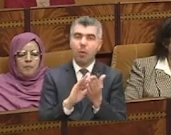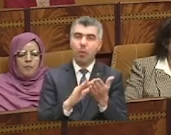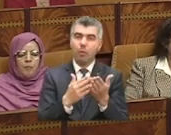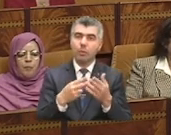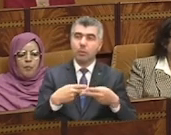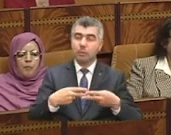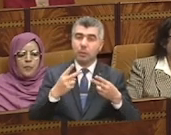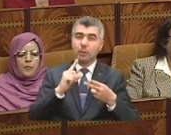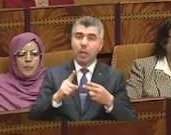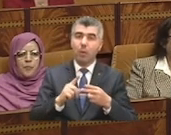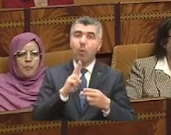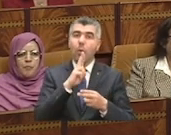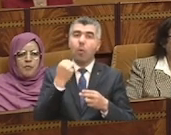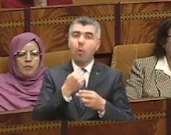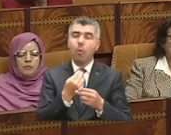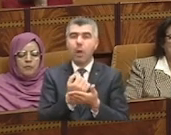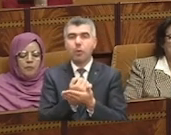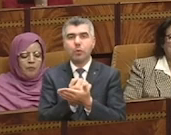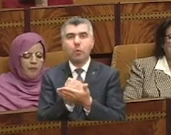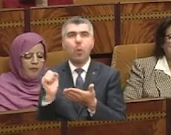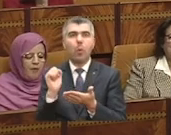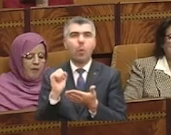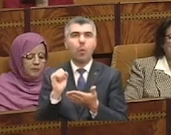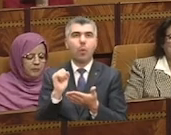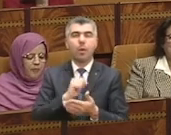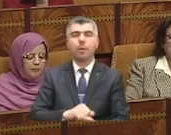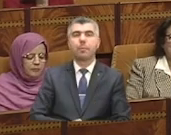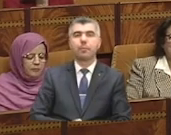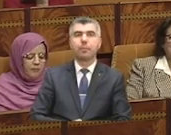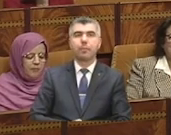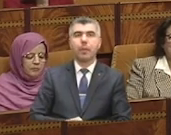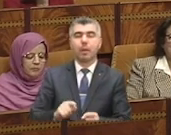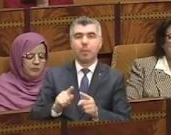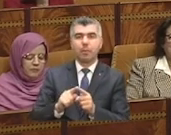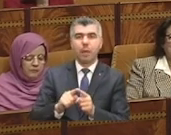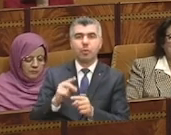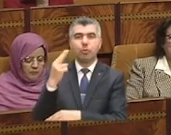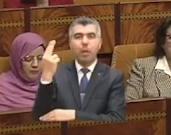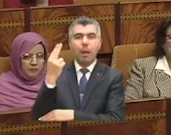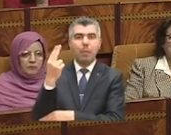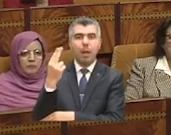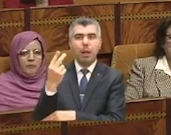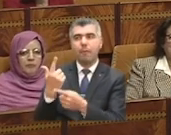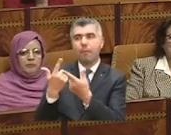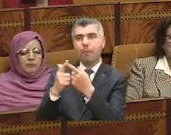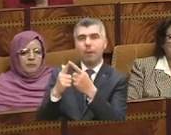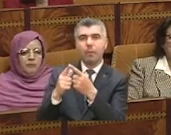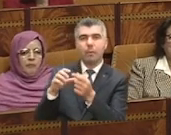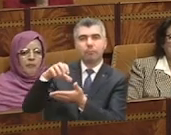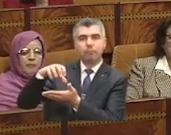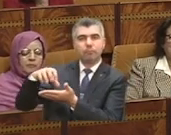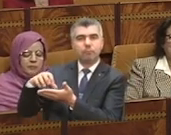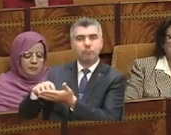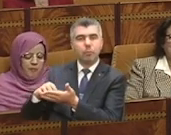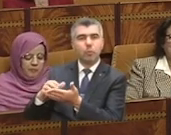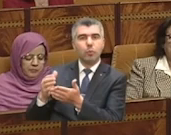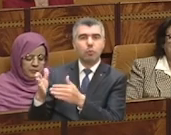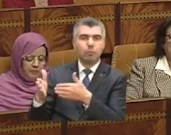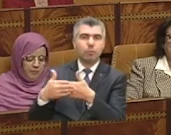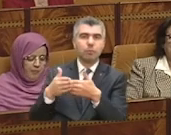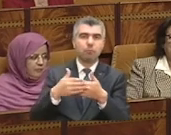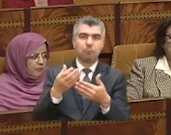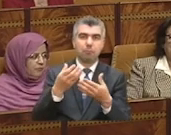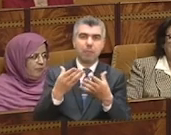هذه الحكومة مع الأسف بإلغاء الأنوية الجامعية. سيد الوزير، إننا نتأسف